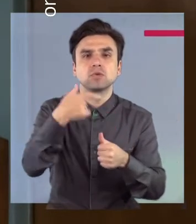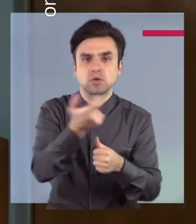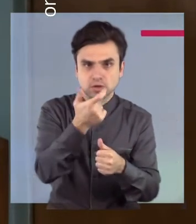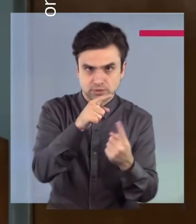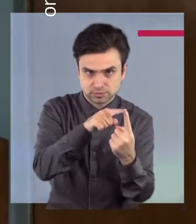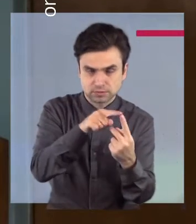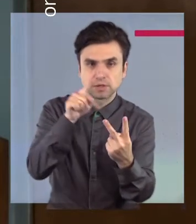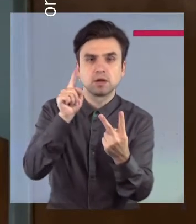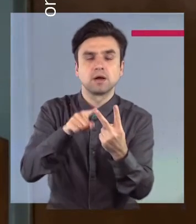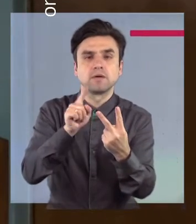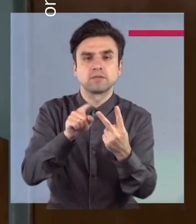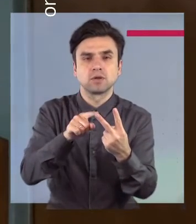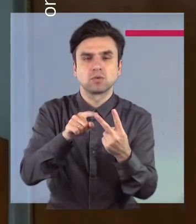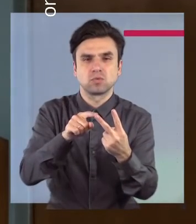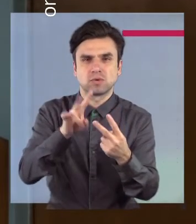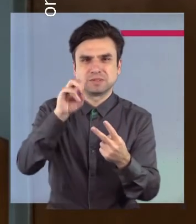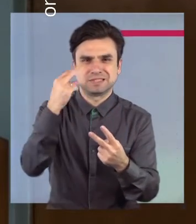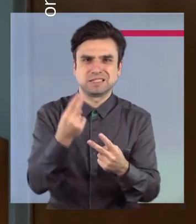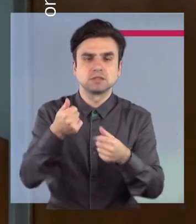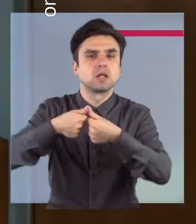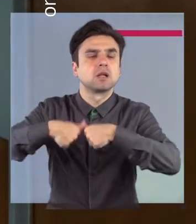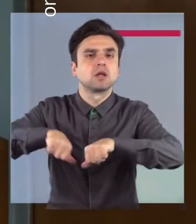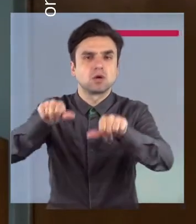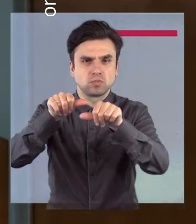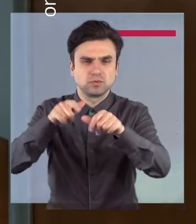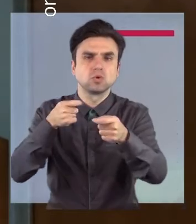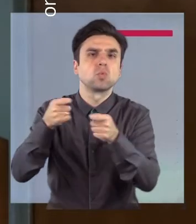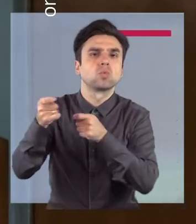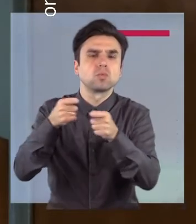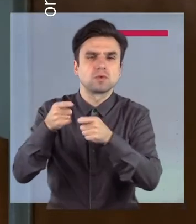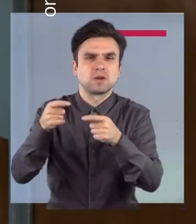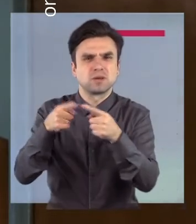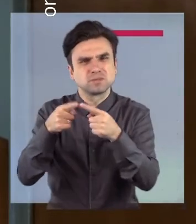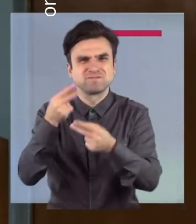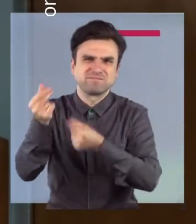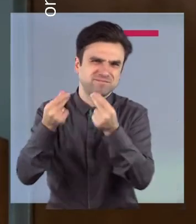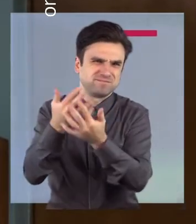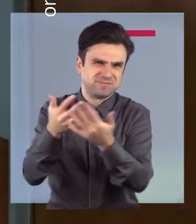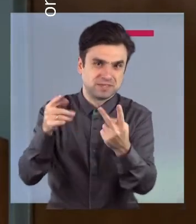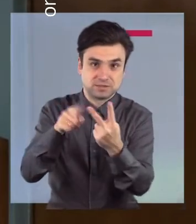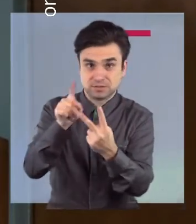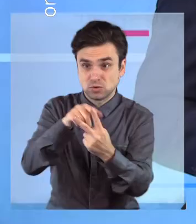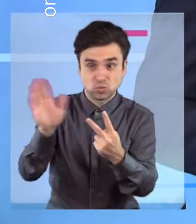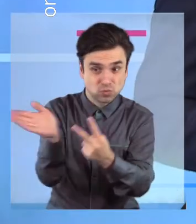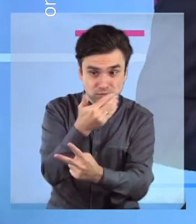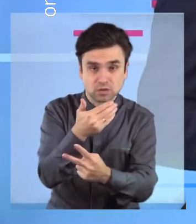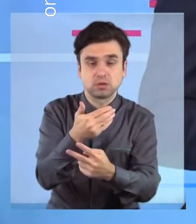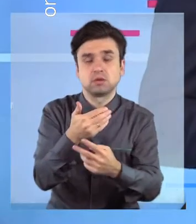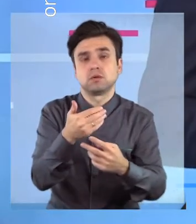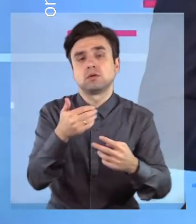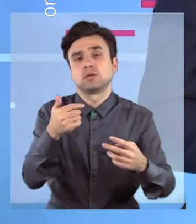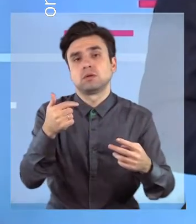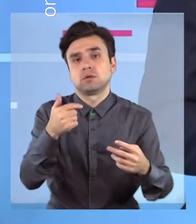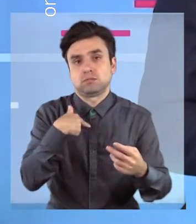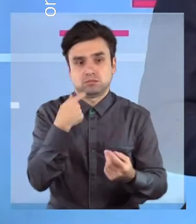комиссию регулирования энергетики и коммунальных послуг, из формирования тарифа, мы бы платили дешевле.